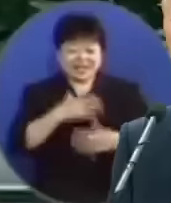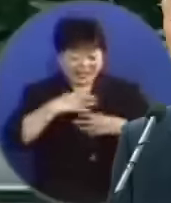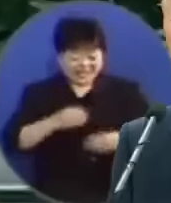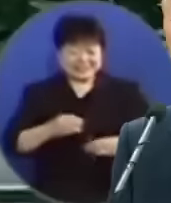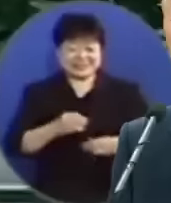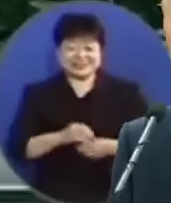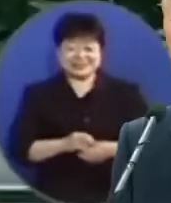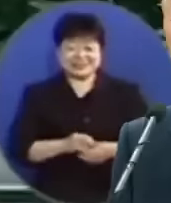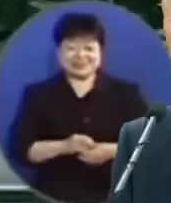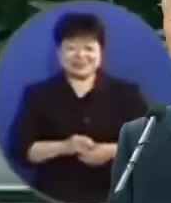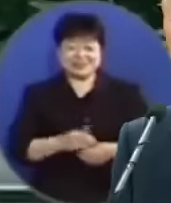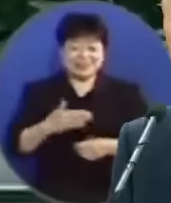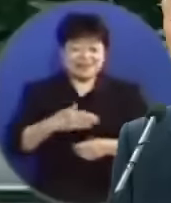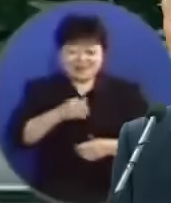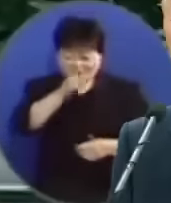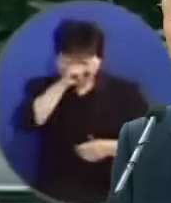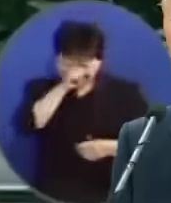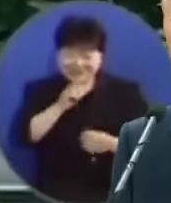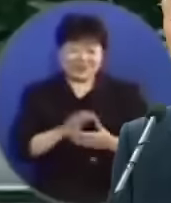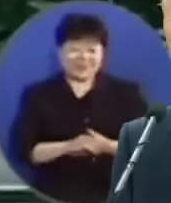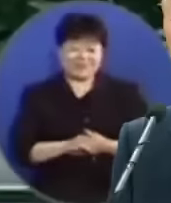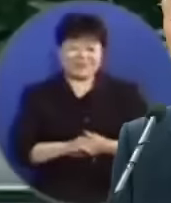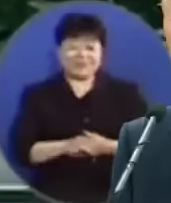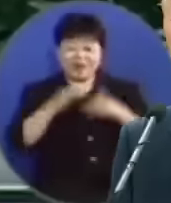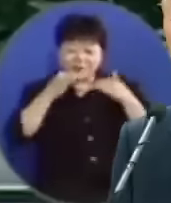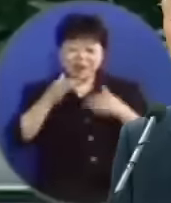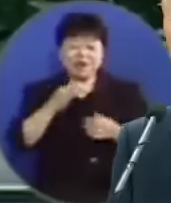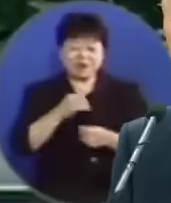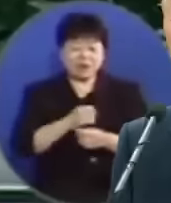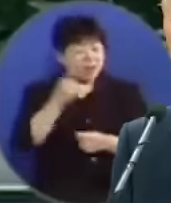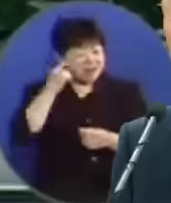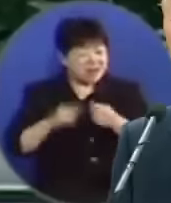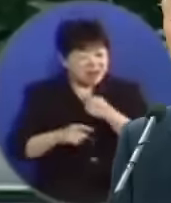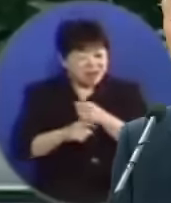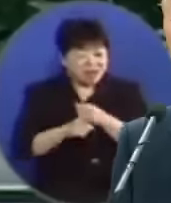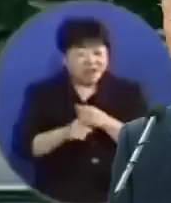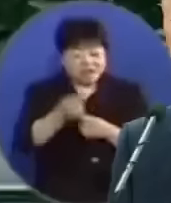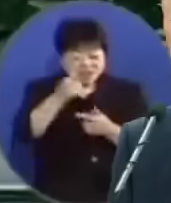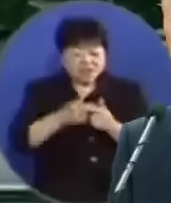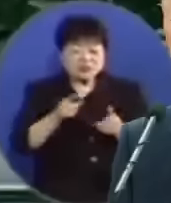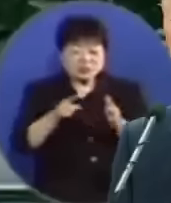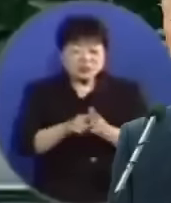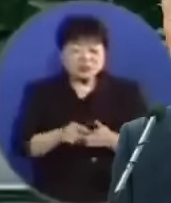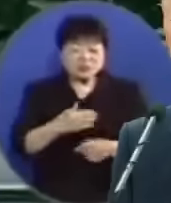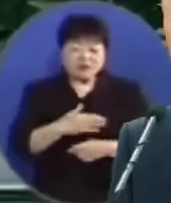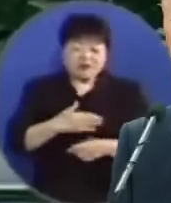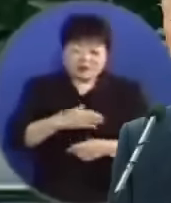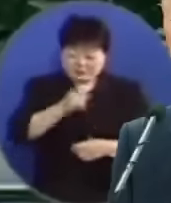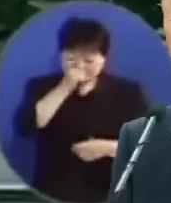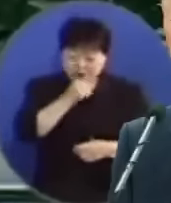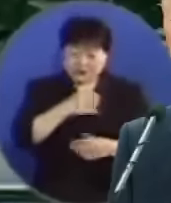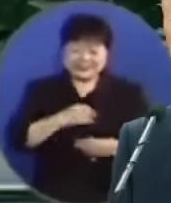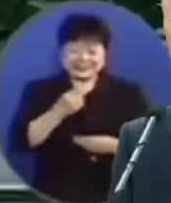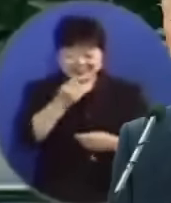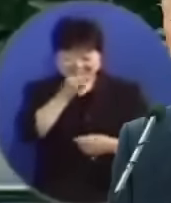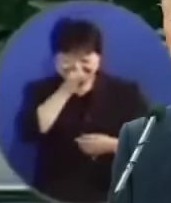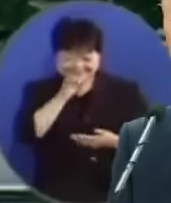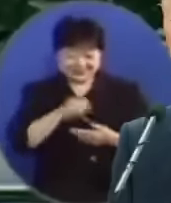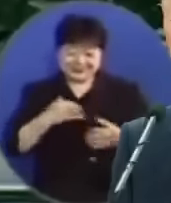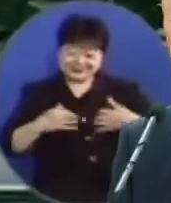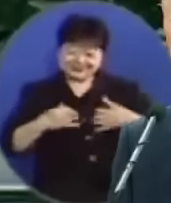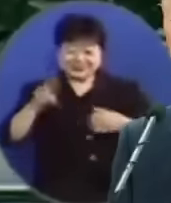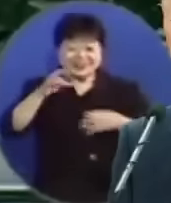안식이요 이것이 너희 상쾌함이 된다. 방언 왜 하냐? 예수 믿고 상쾌하게 되고 안식이 있으면